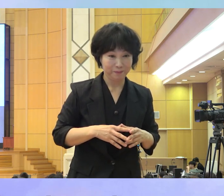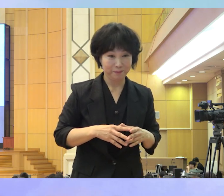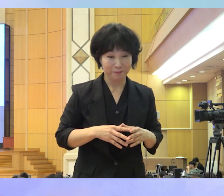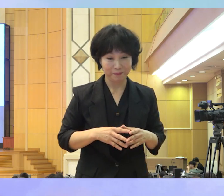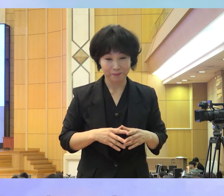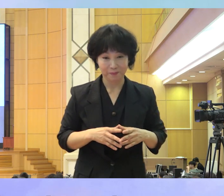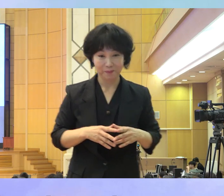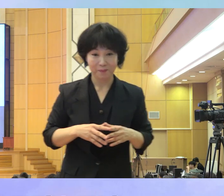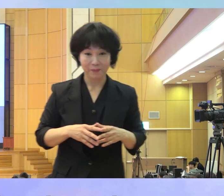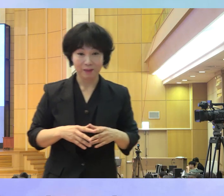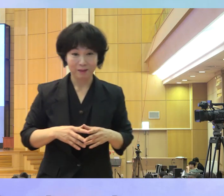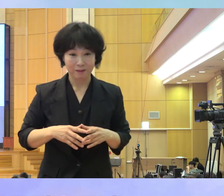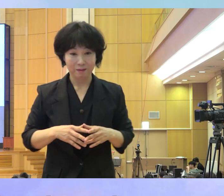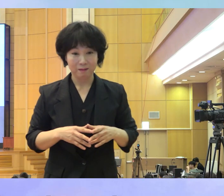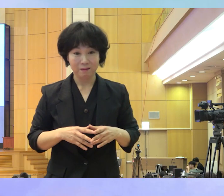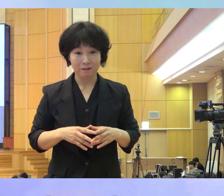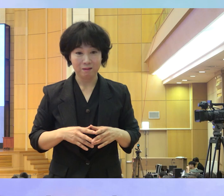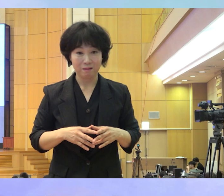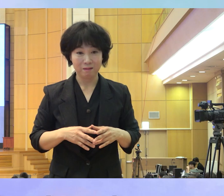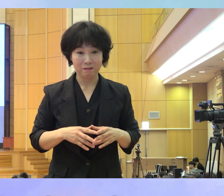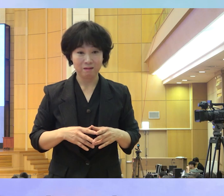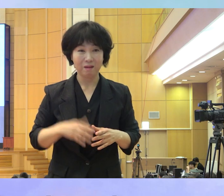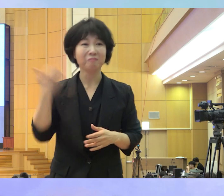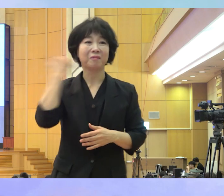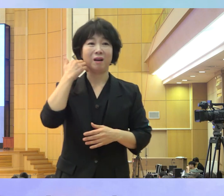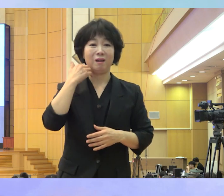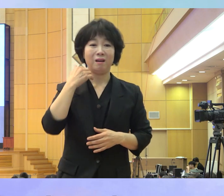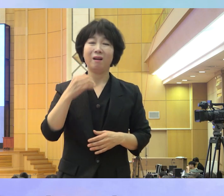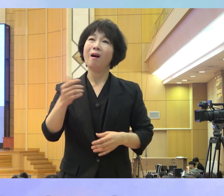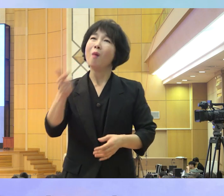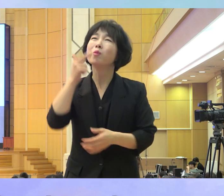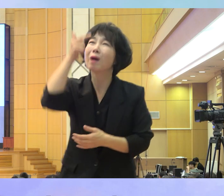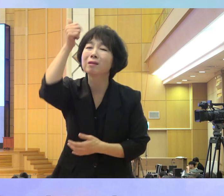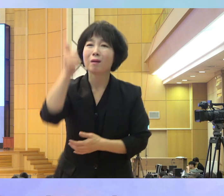얘기겠죠. 목사님 건강하세요.